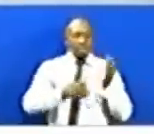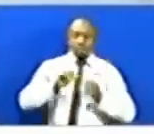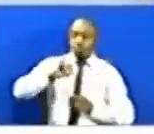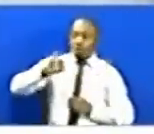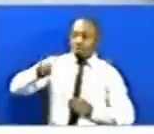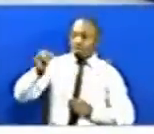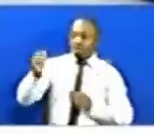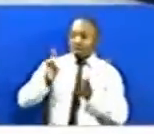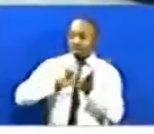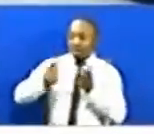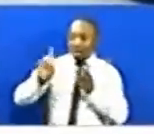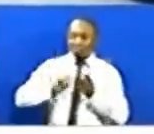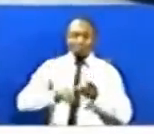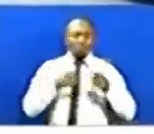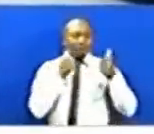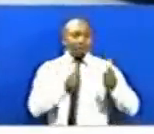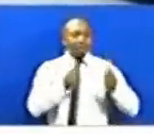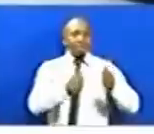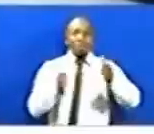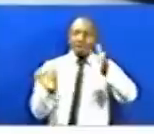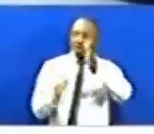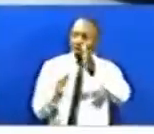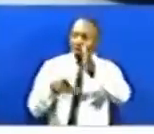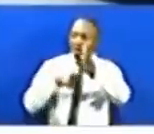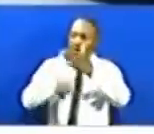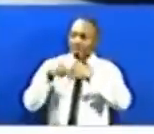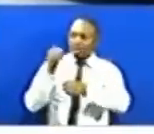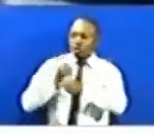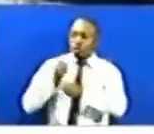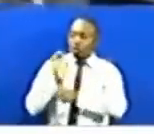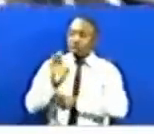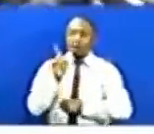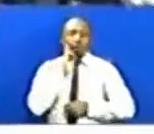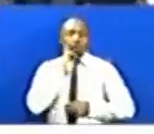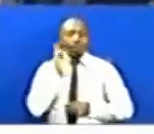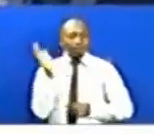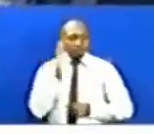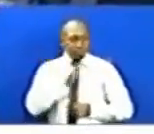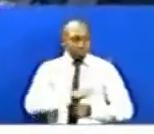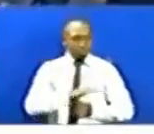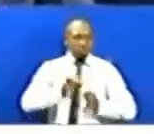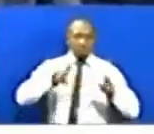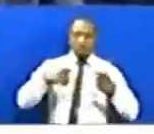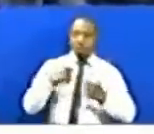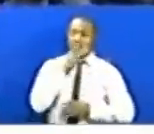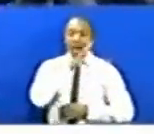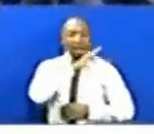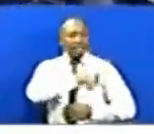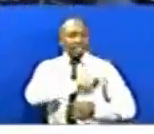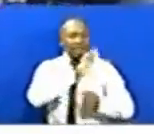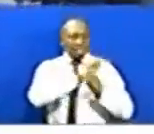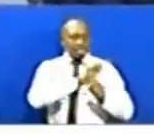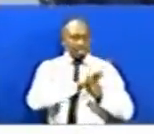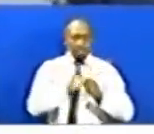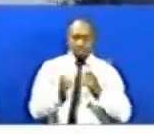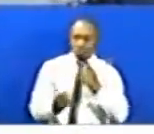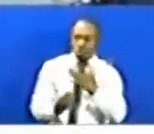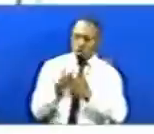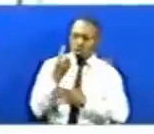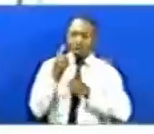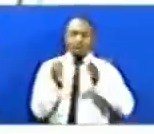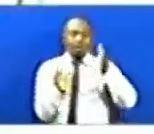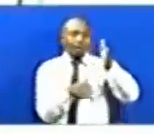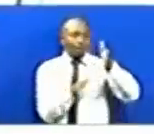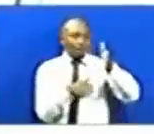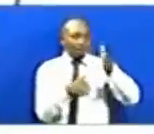Wakazi wa jiji la Dar es Salaam huwa wanategemea daladala katika shughuli zao za kila siku, lakini pia ajira nyingi